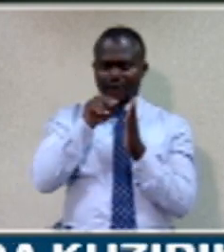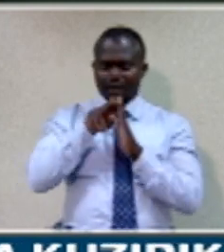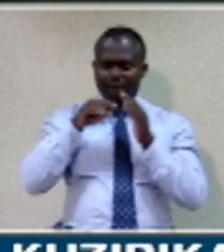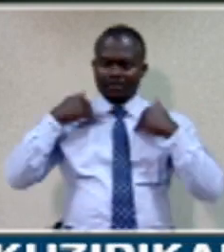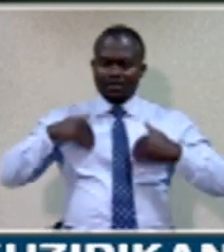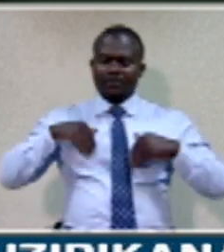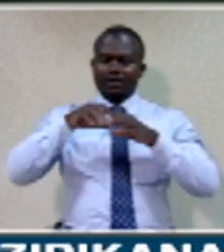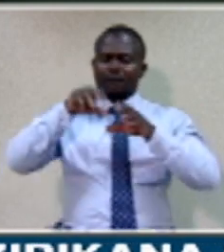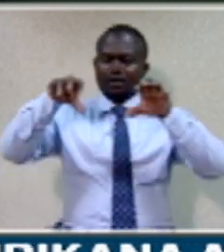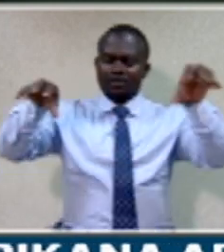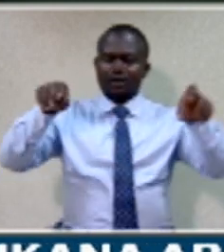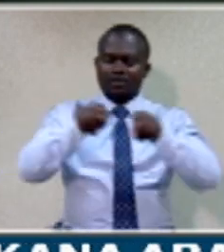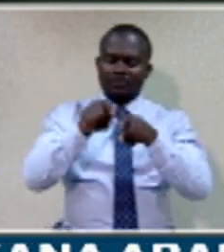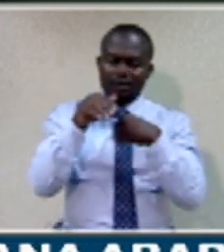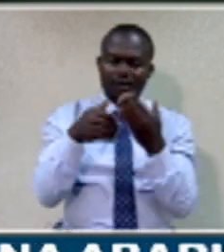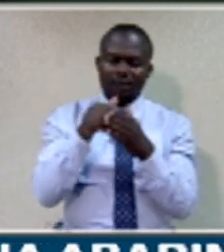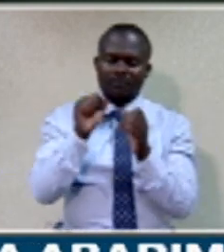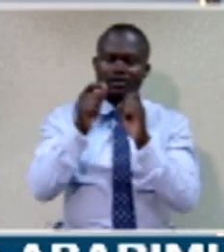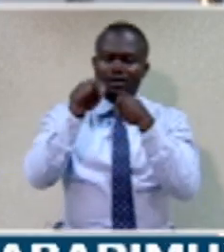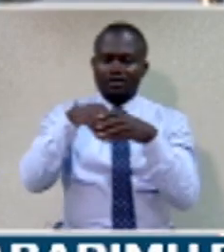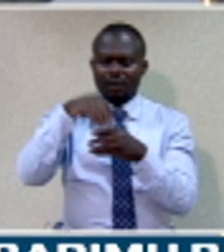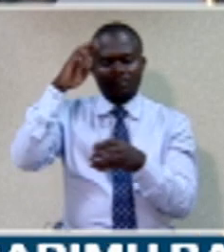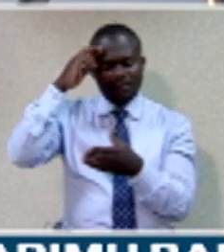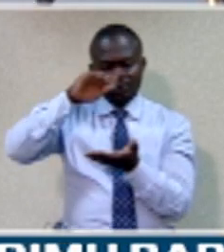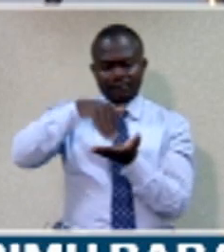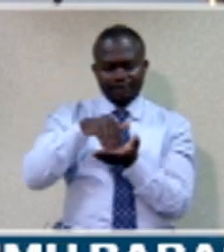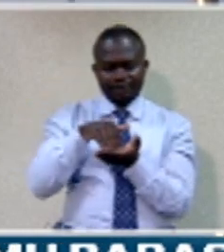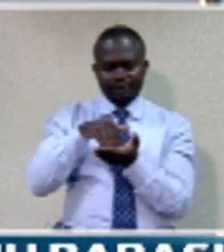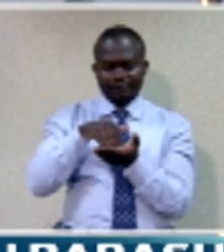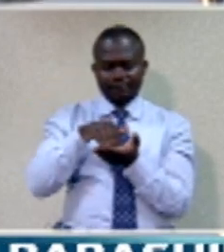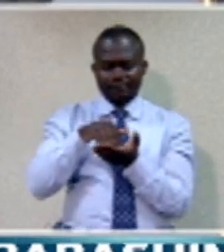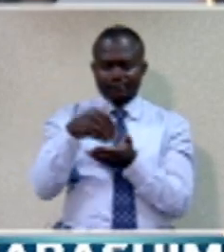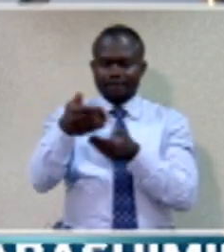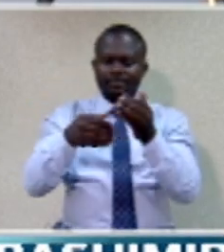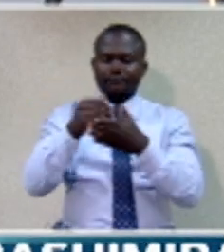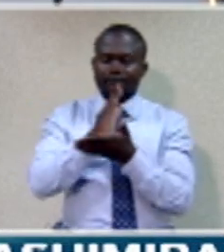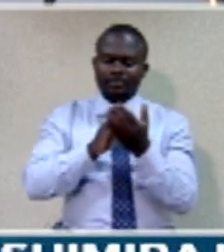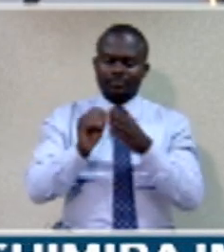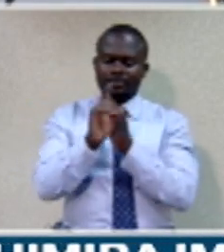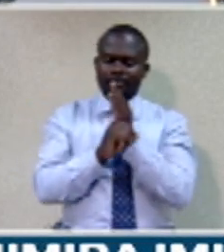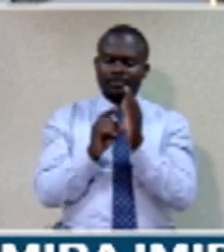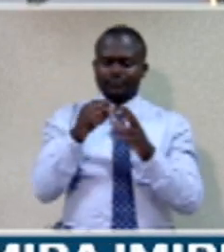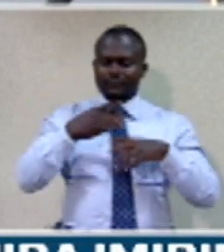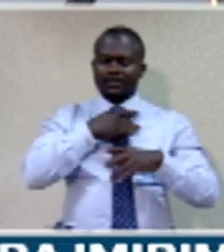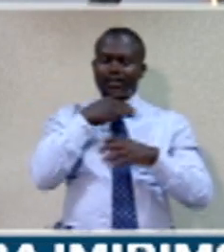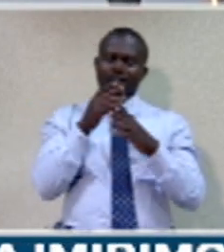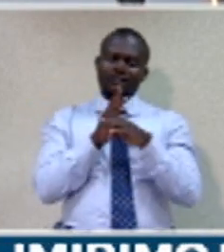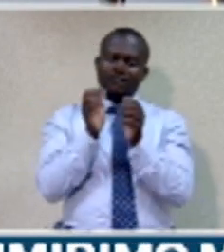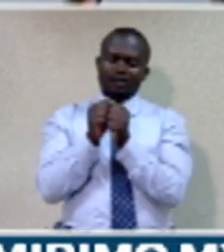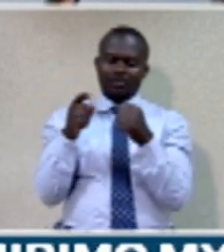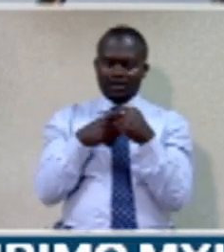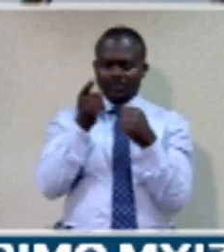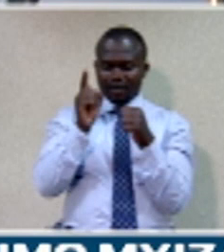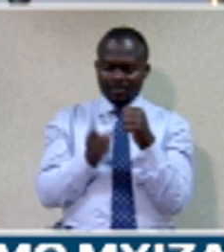mibiri iri hirya no hino nayo izajyanwe mu nzibutso? Urugendo komisiyo yagiriye muri tumwe mu turere yasuye inzibutso